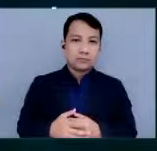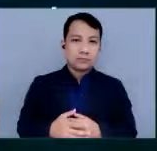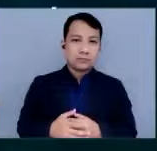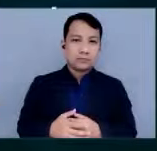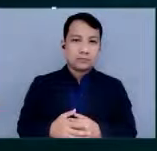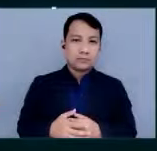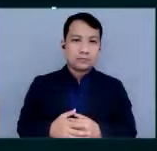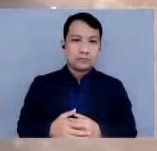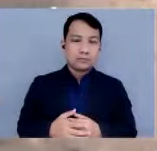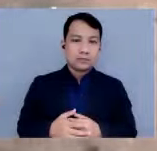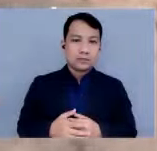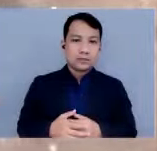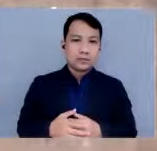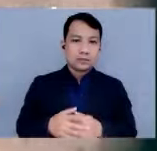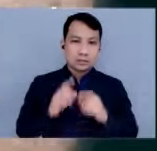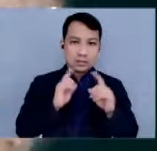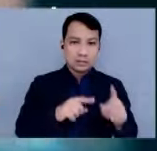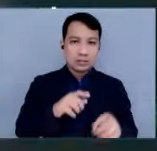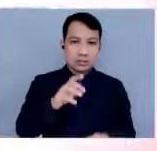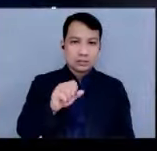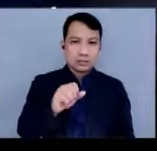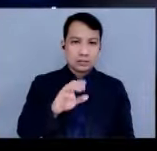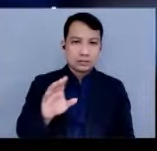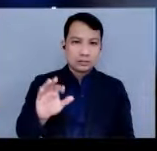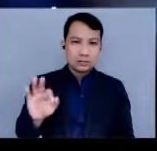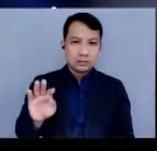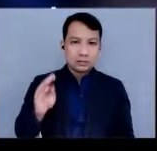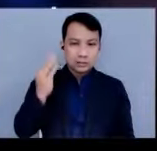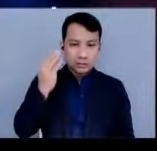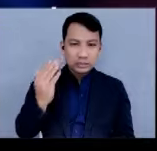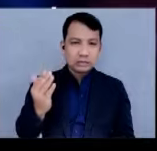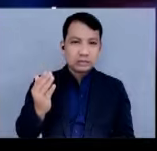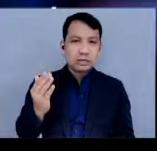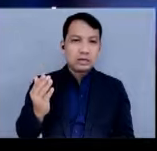May sagot na rin si SB19 Stel.